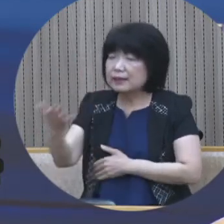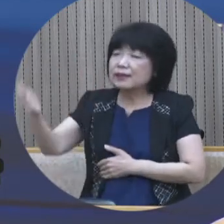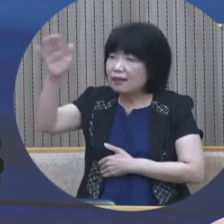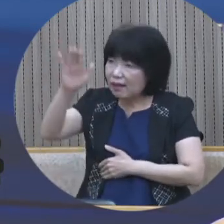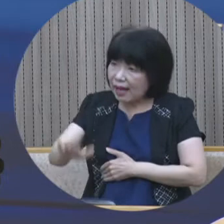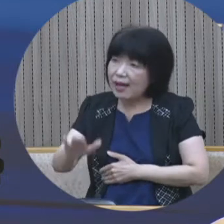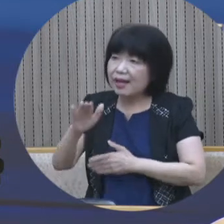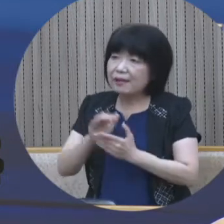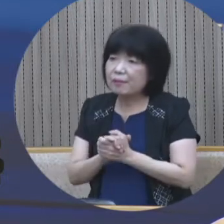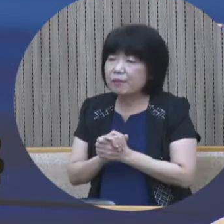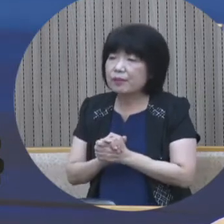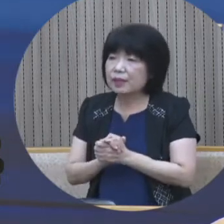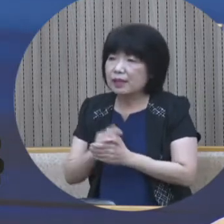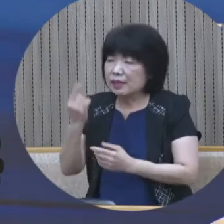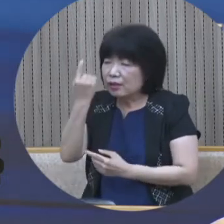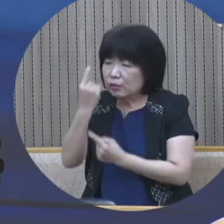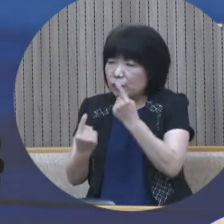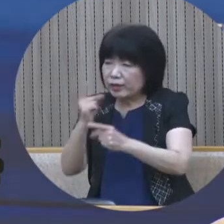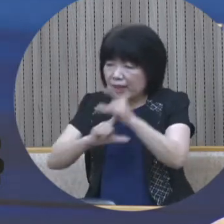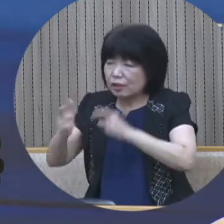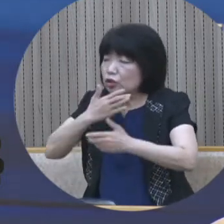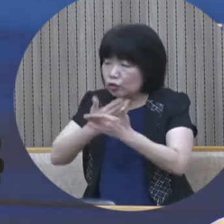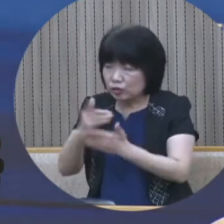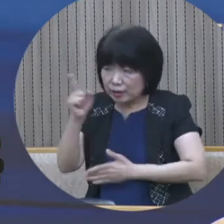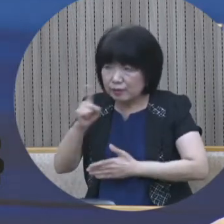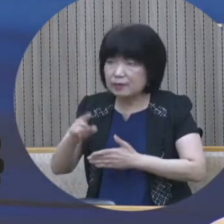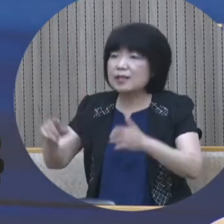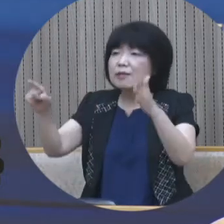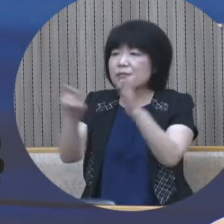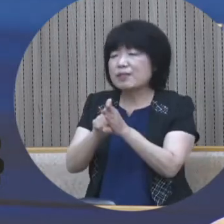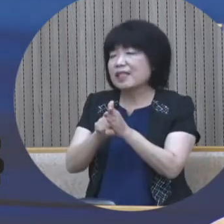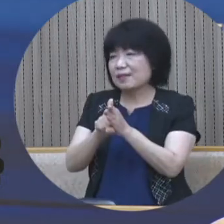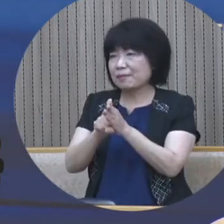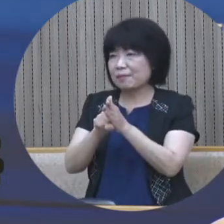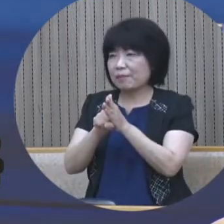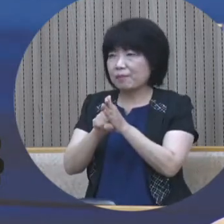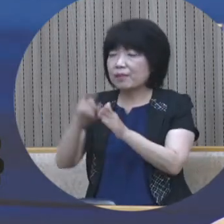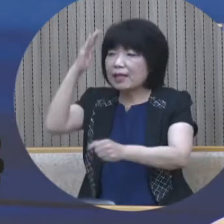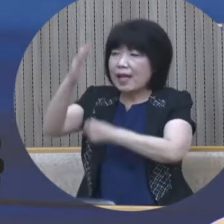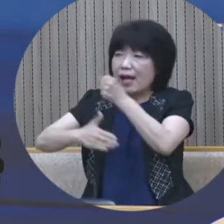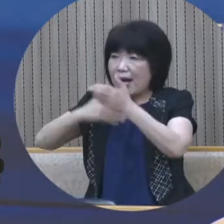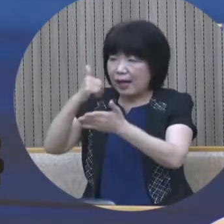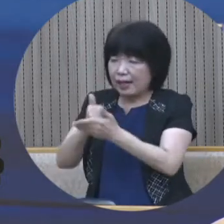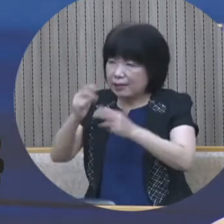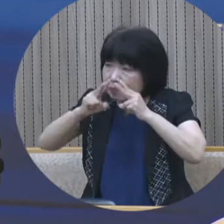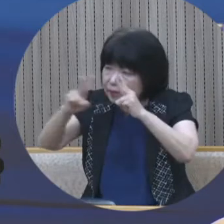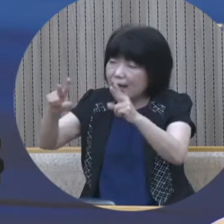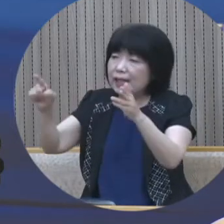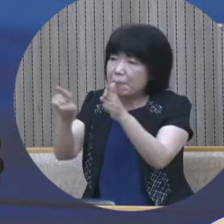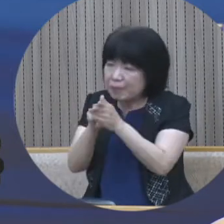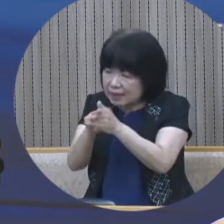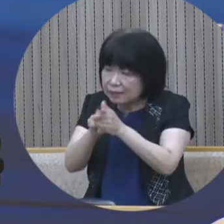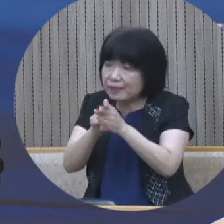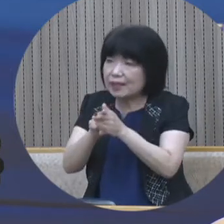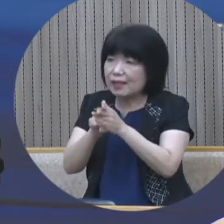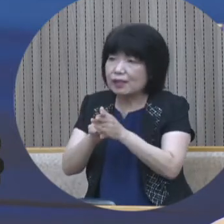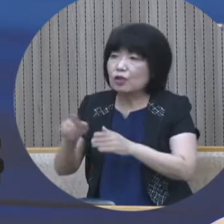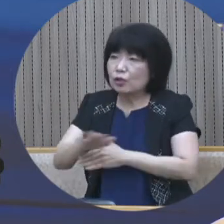그렇지만 그보다 중요한 것은 믿음이에요. 하나님을 향한 믿음이